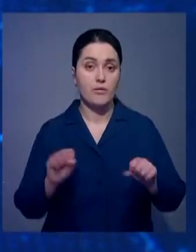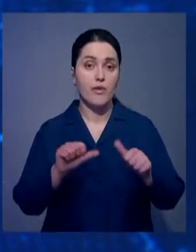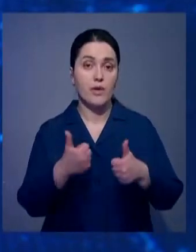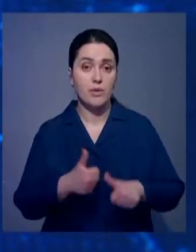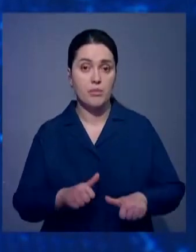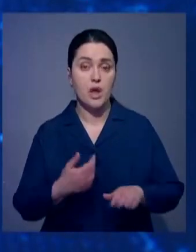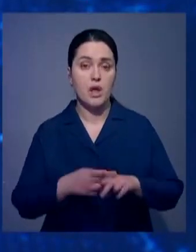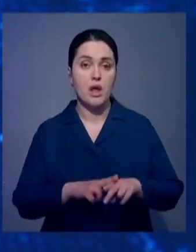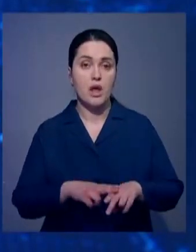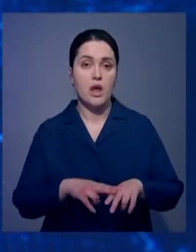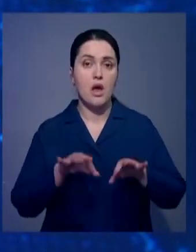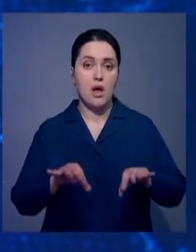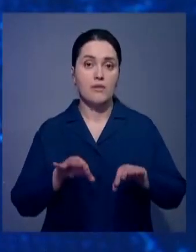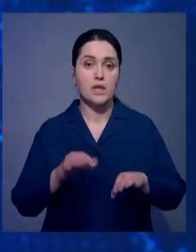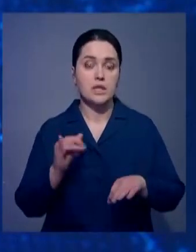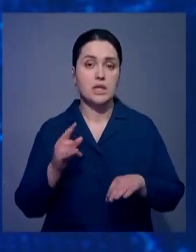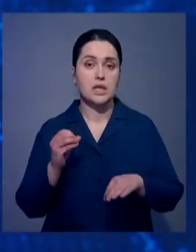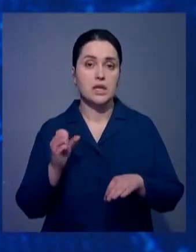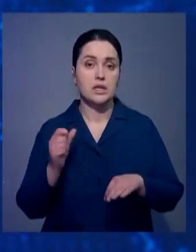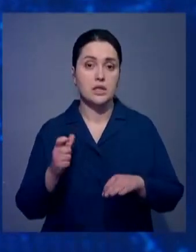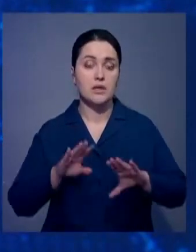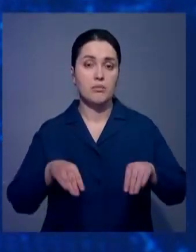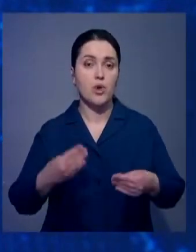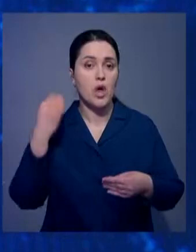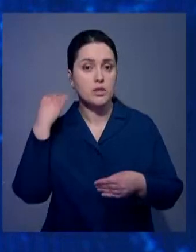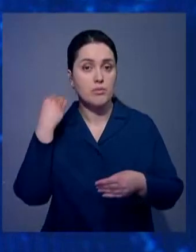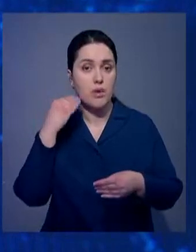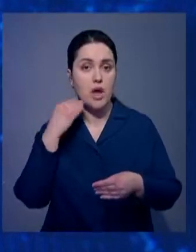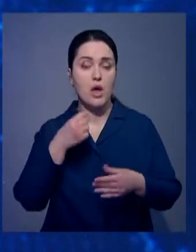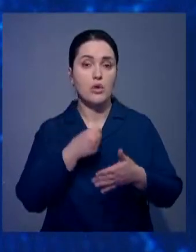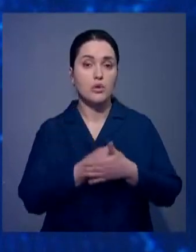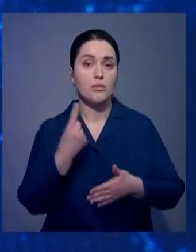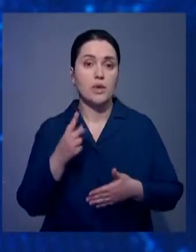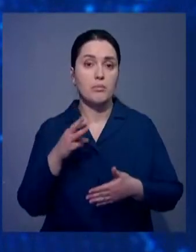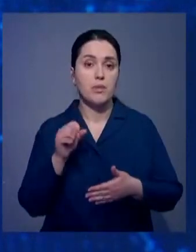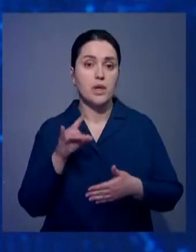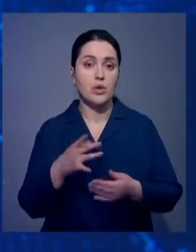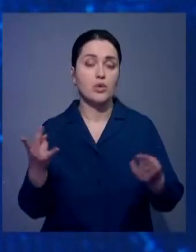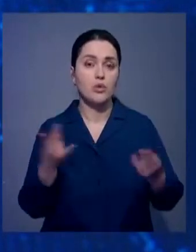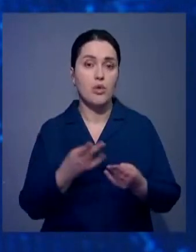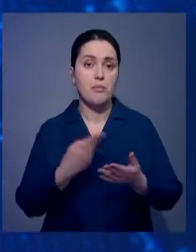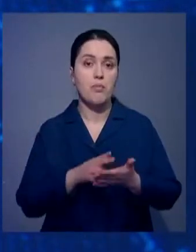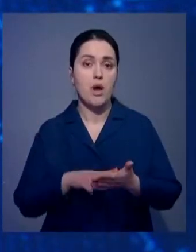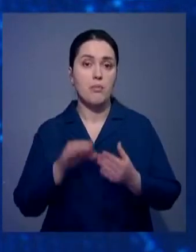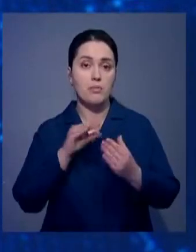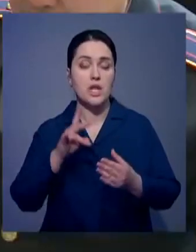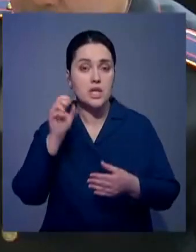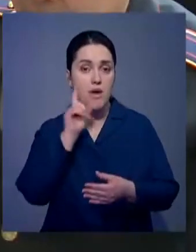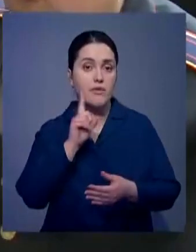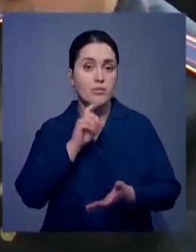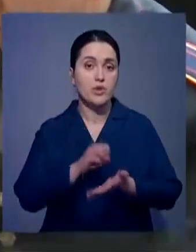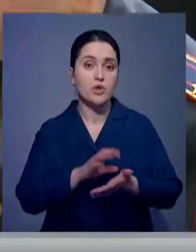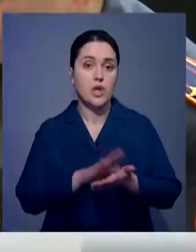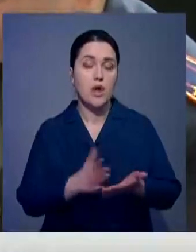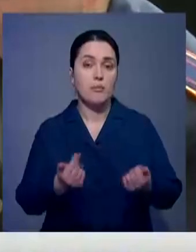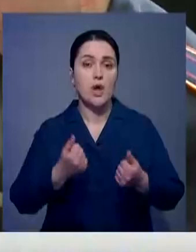Возможность оформить регистрацию автомашины из стран ЕАЭС предоставили и актюбинским автолюбителям. До 1 марта им необходимо поставить машины на временный учет